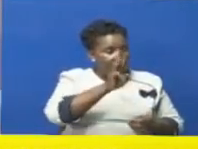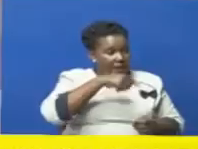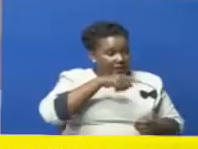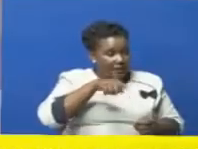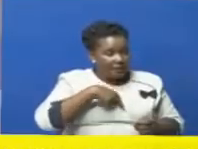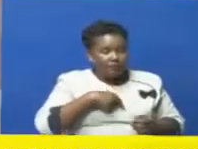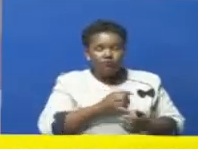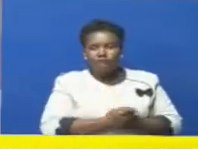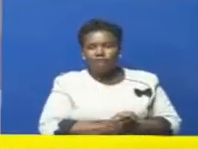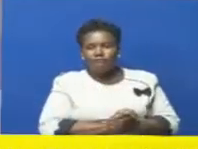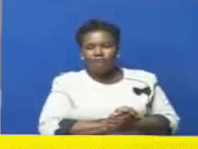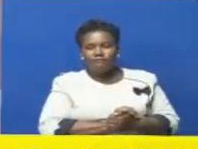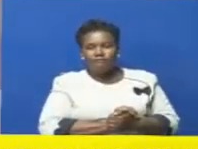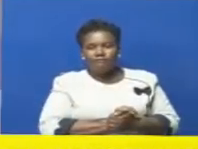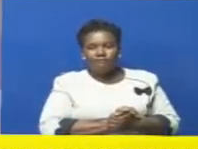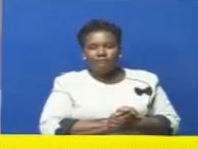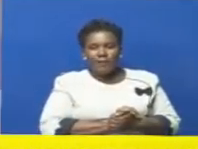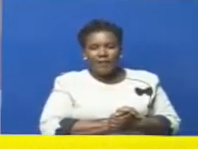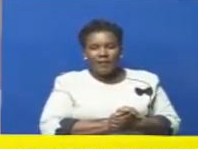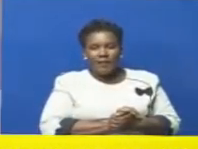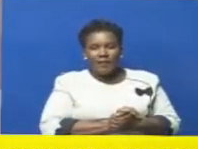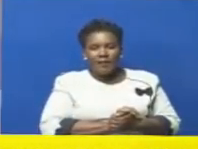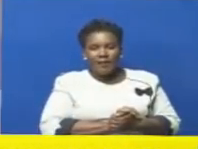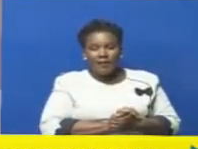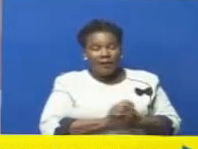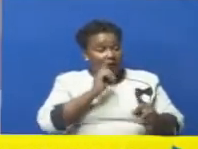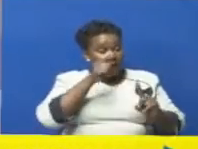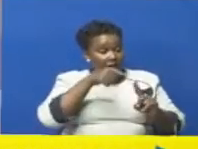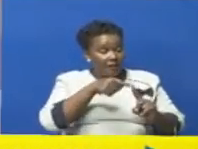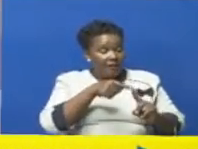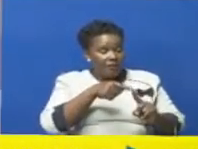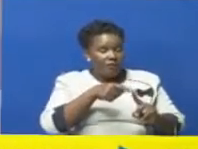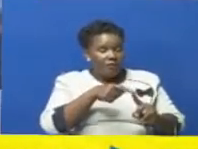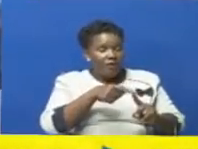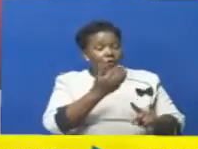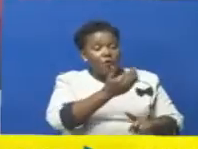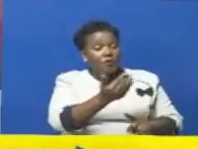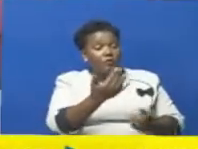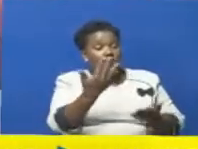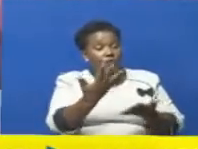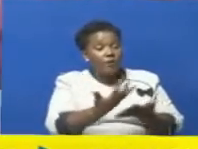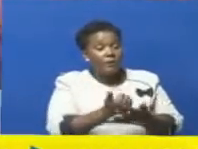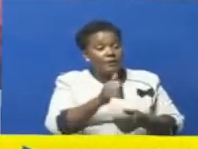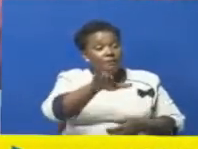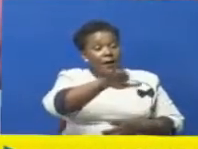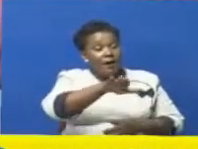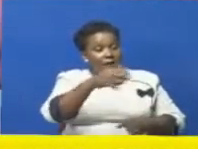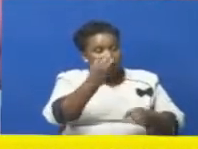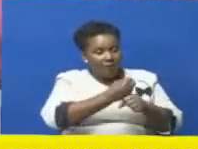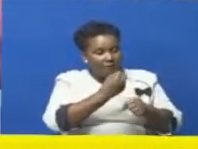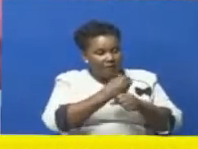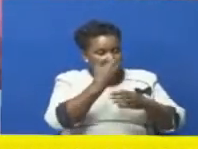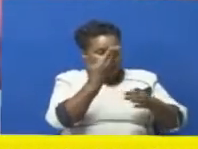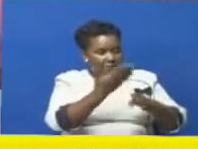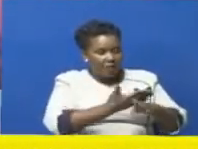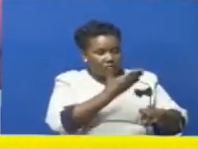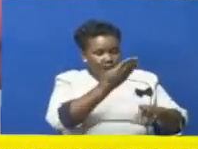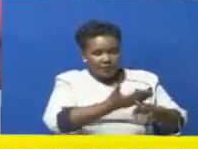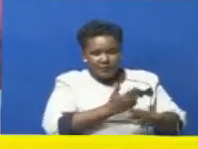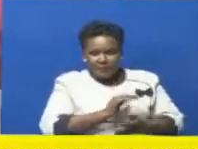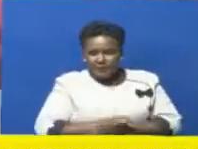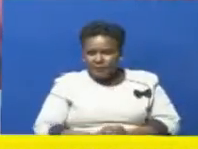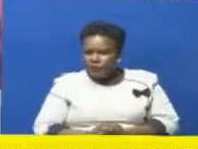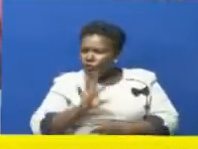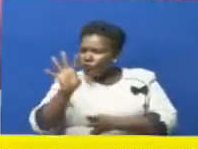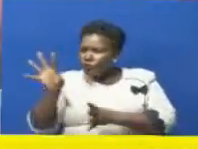za kitaifa, ili mradi vijana waweze kupata mazoezi. Ziara hiyo imechagizwa na mechi